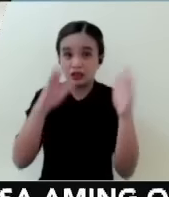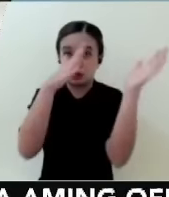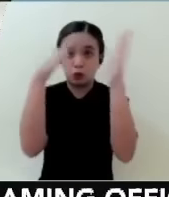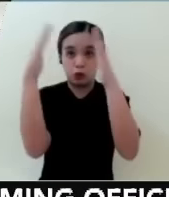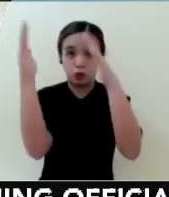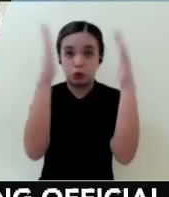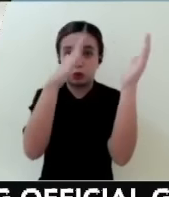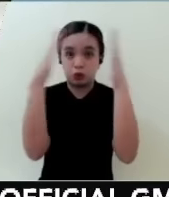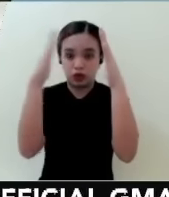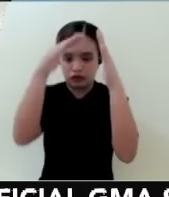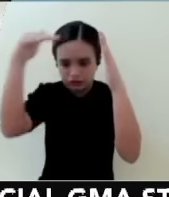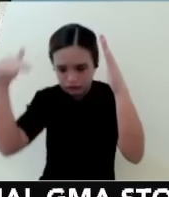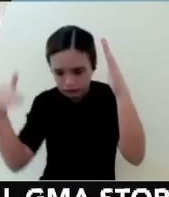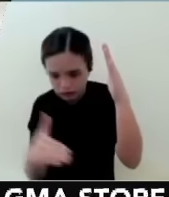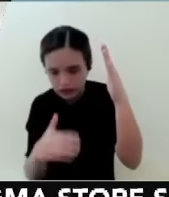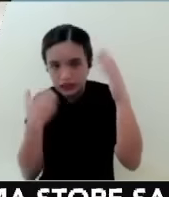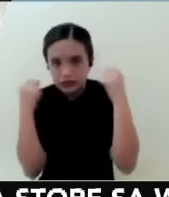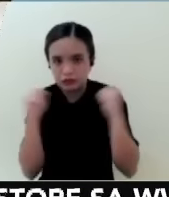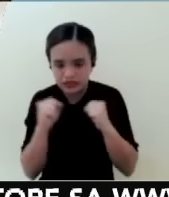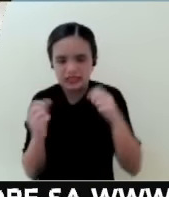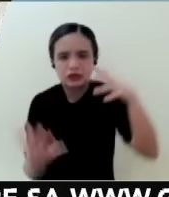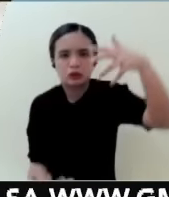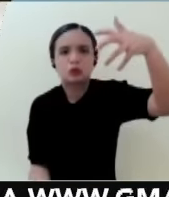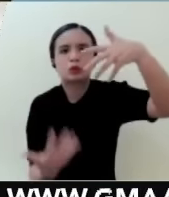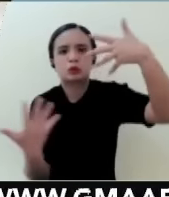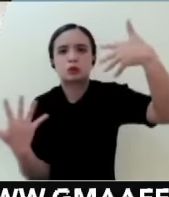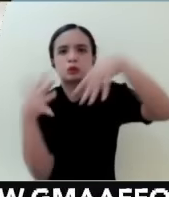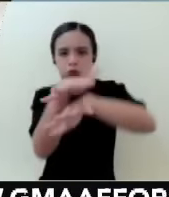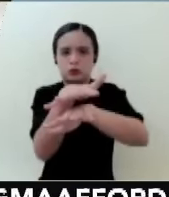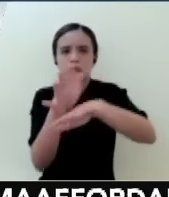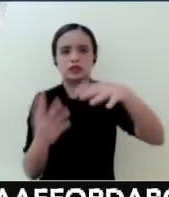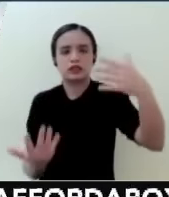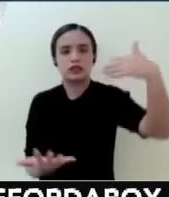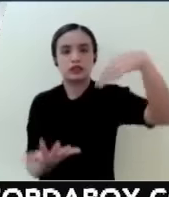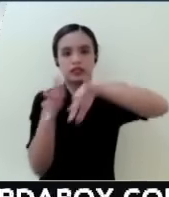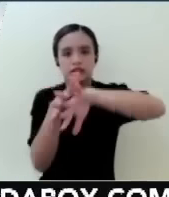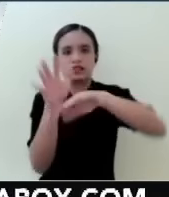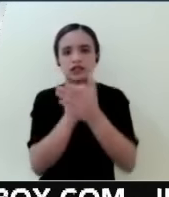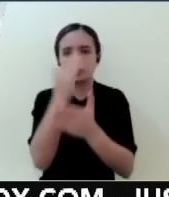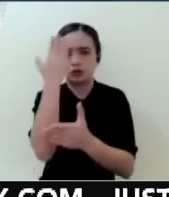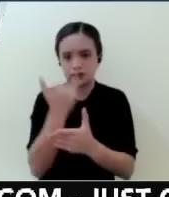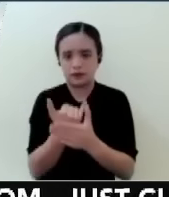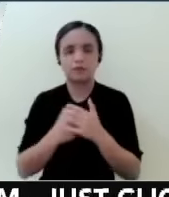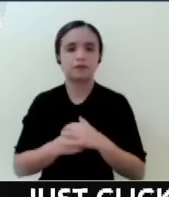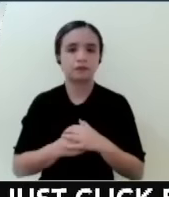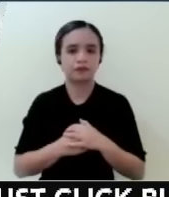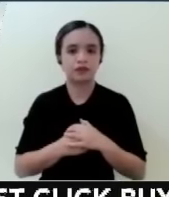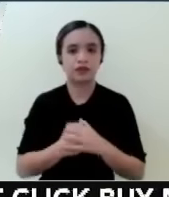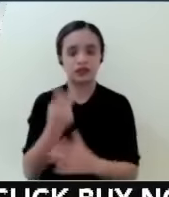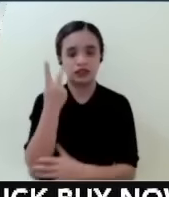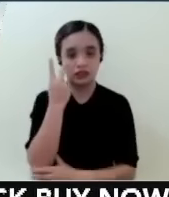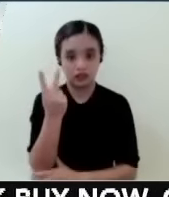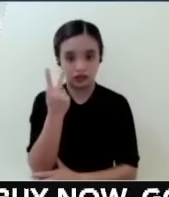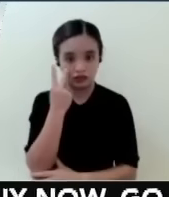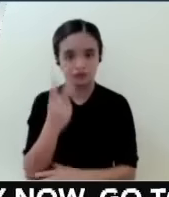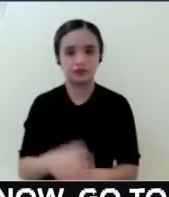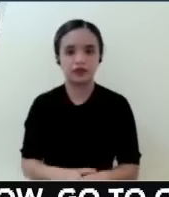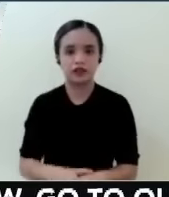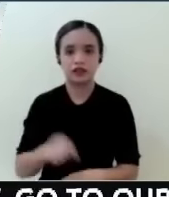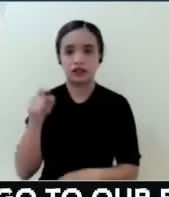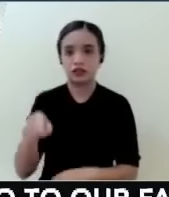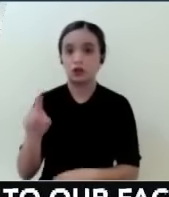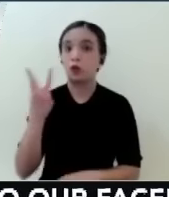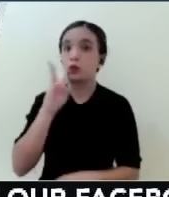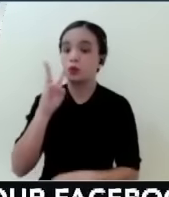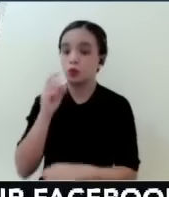lang naiipit malapit sa lupa at hindi makataas ang polusyon sa hangin. Sa temperature inversion, itong water vapor, hindi